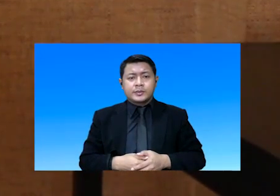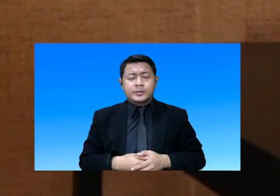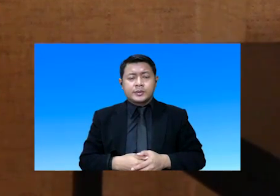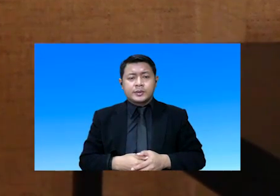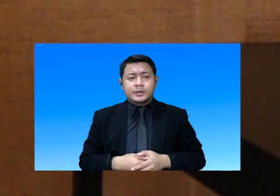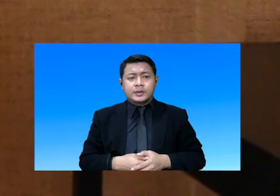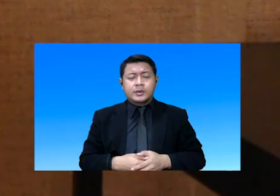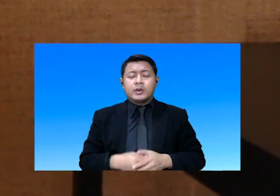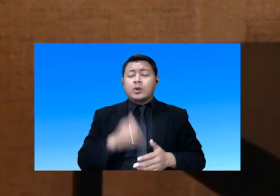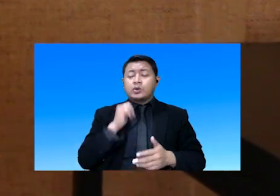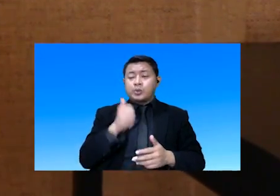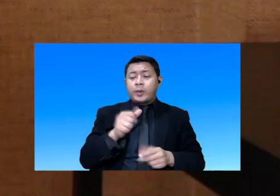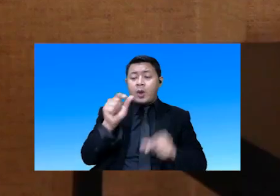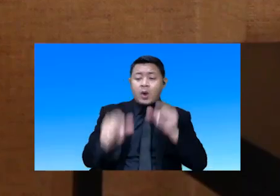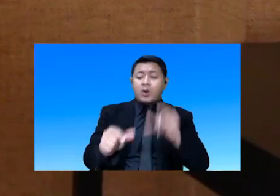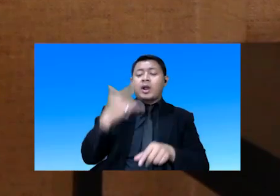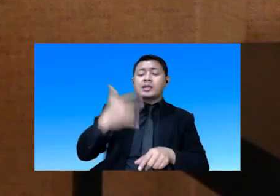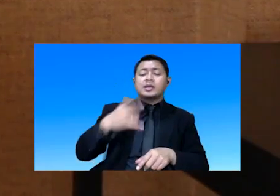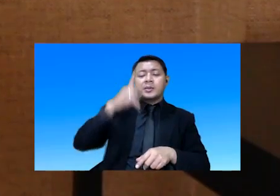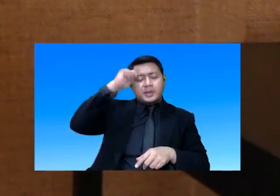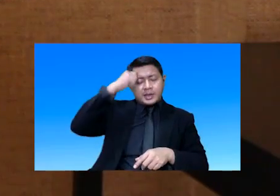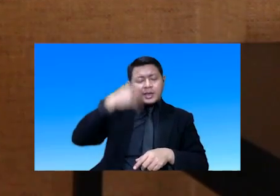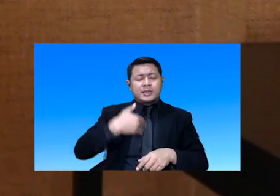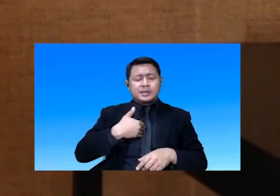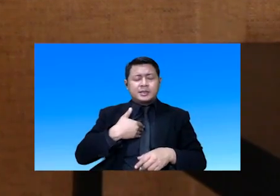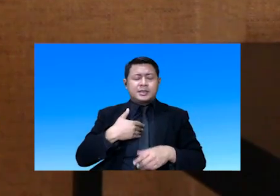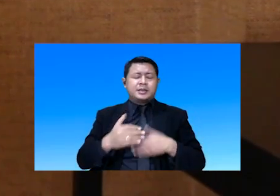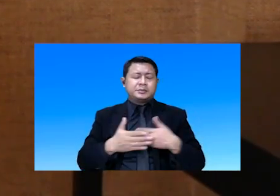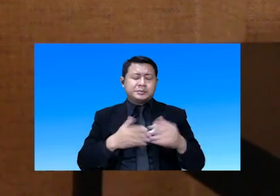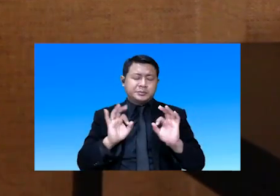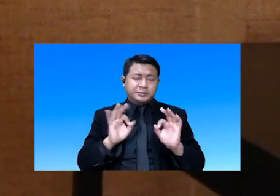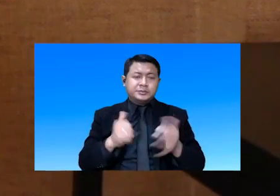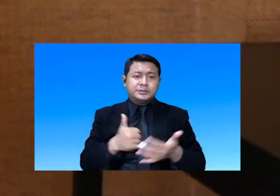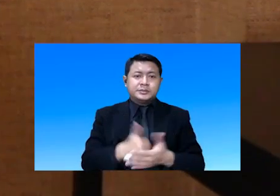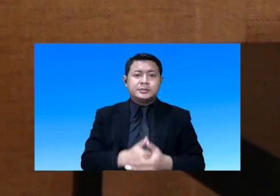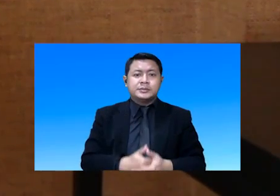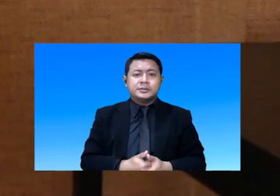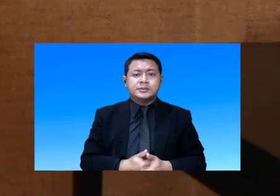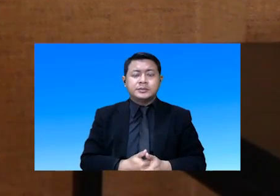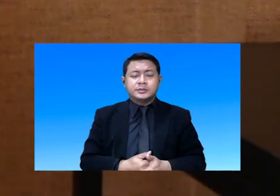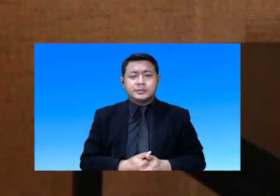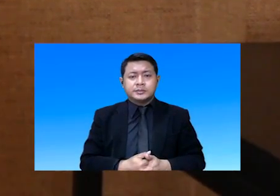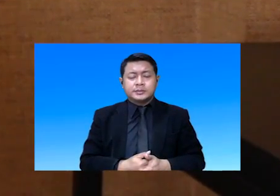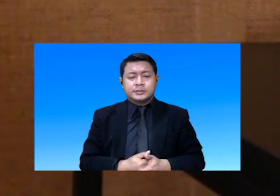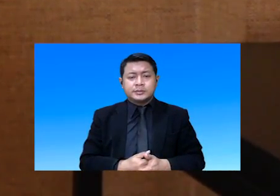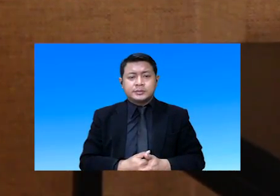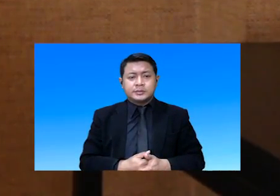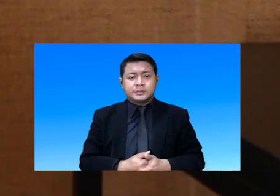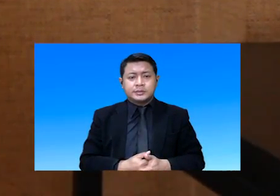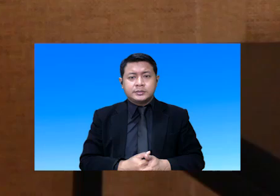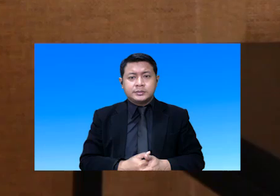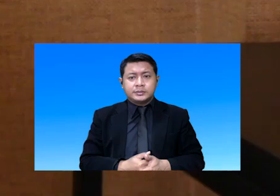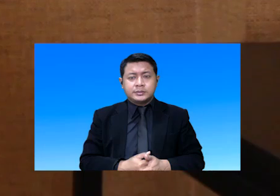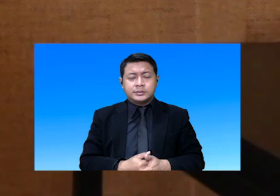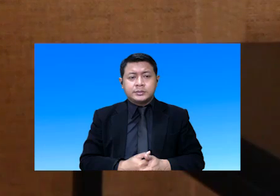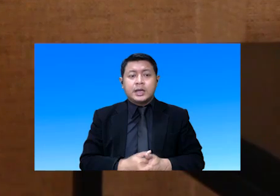gak ada si ini nih, biasanya ada si ini ya, masih kita ini. Jadi kita menjadi seorang yang bermakna, yang benar-benar bisa inspirasi